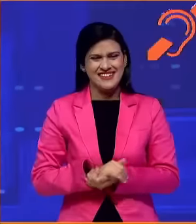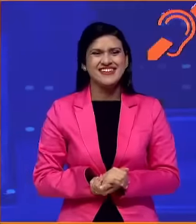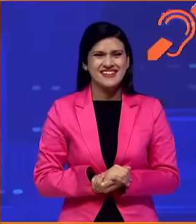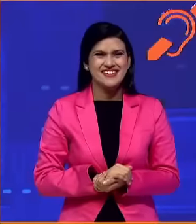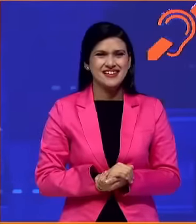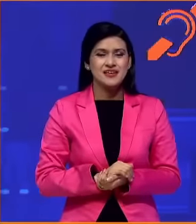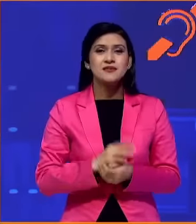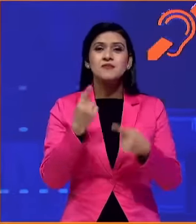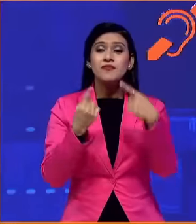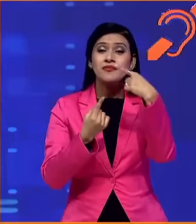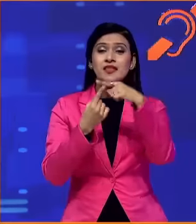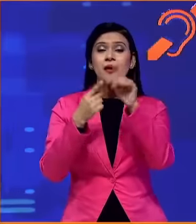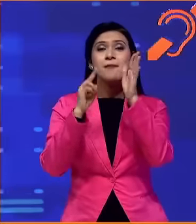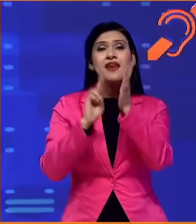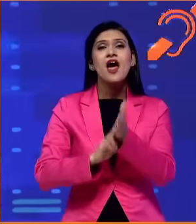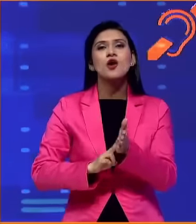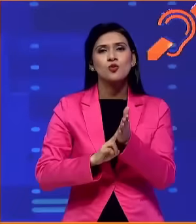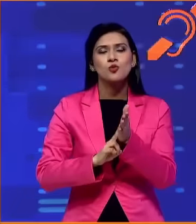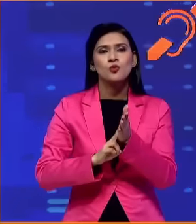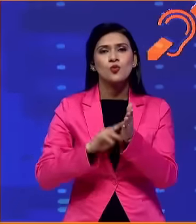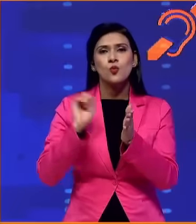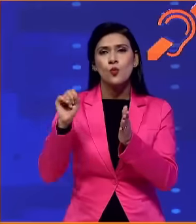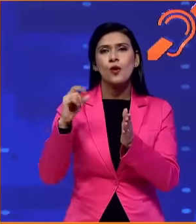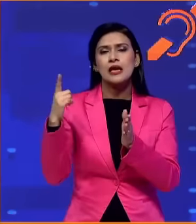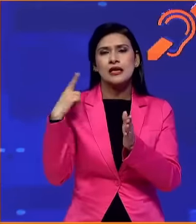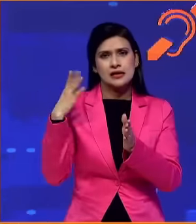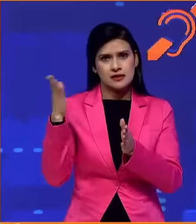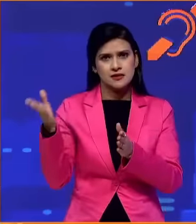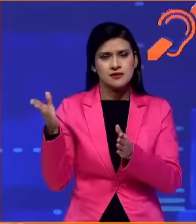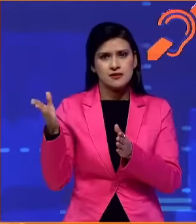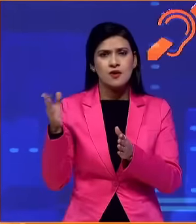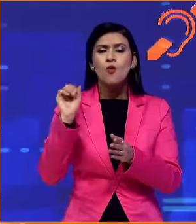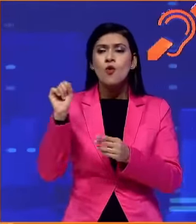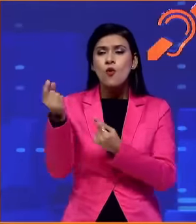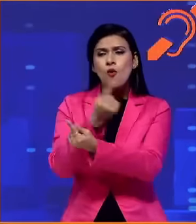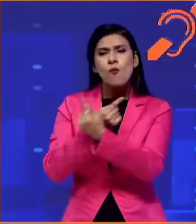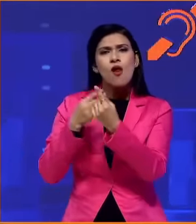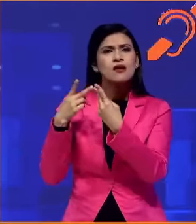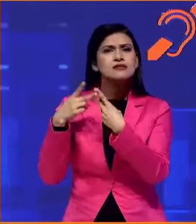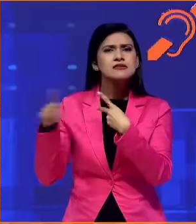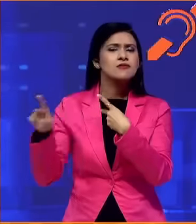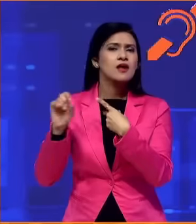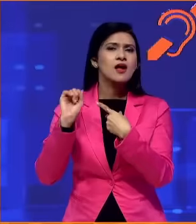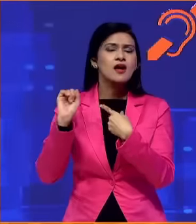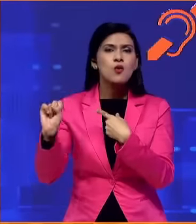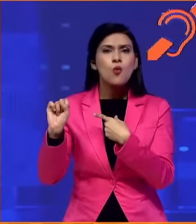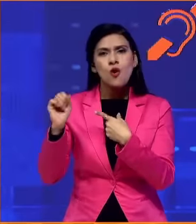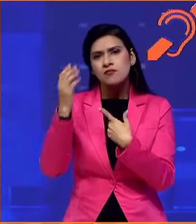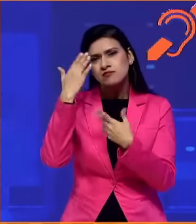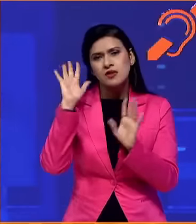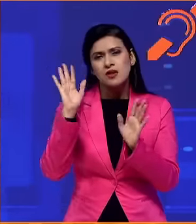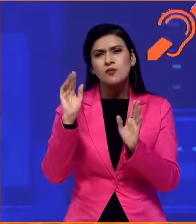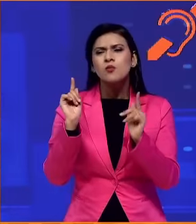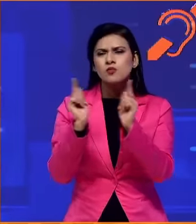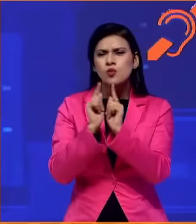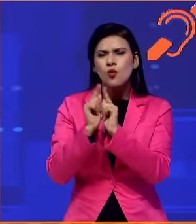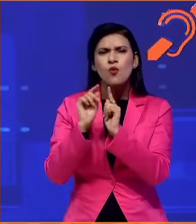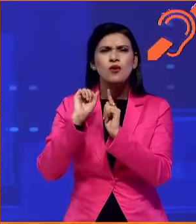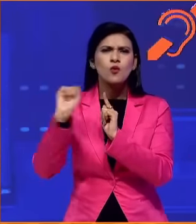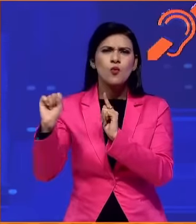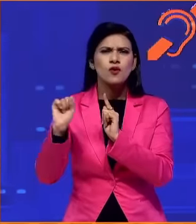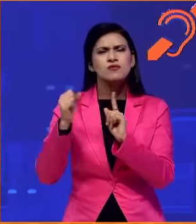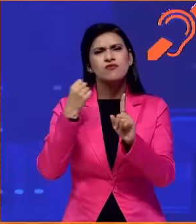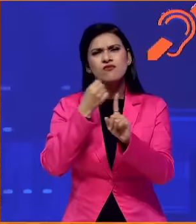आपतमिलनाडुकेएकनेताकाजिक्रकररहेथे। होसकताहैउसनेऐसाकहाहो;उनकीअपनी अलग-अलगराजनीतिकविचारधाराएंहैं।लेकिन अगरहमतुच्छलक्ष्योंकोहासिलकरनेके